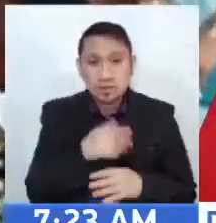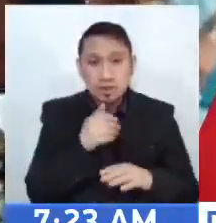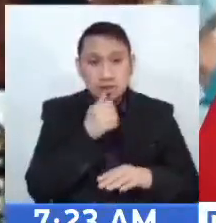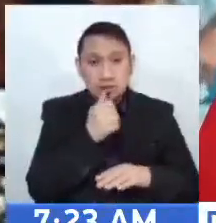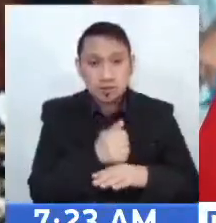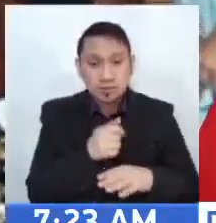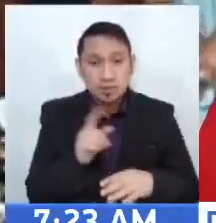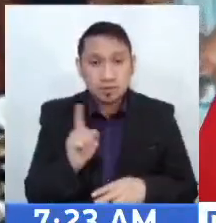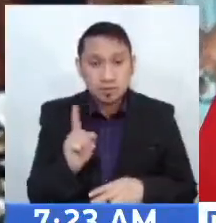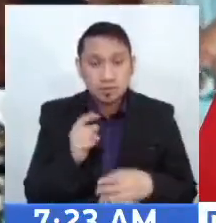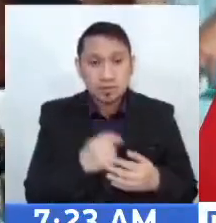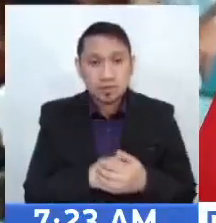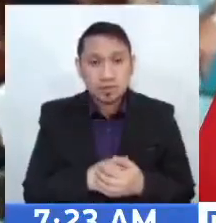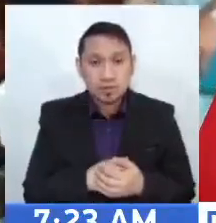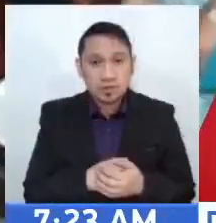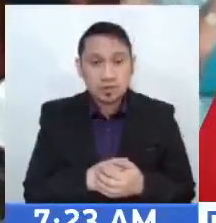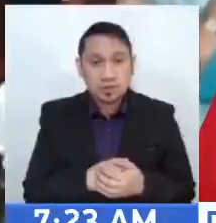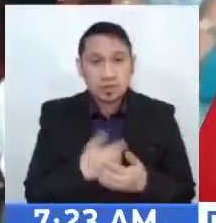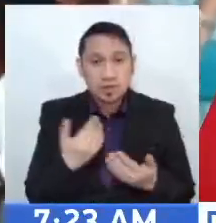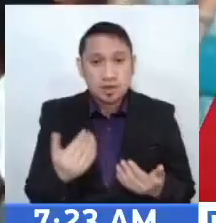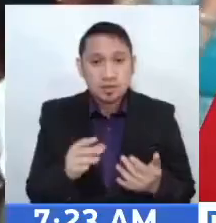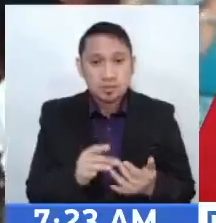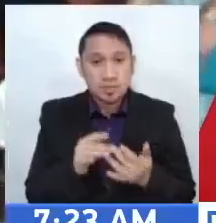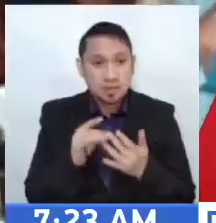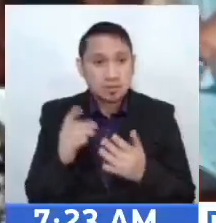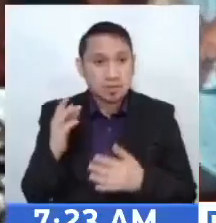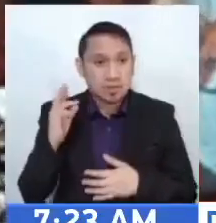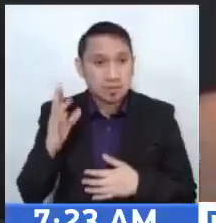Special Envoy to China.